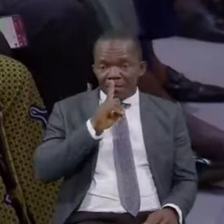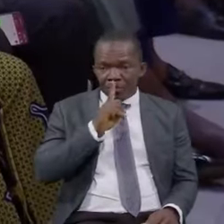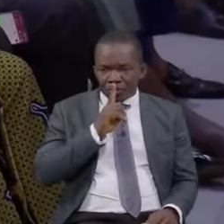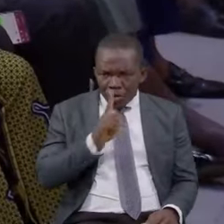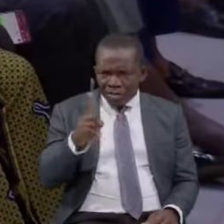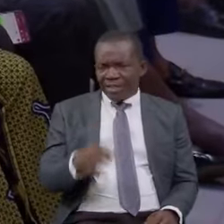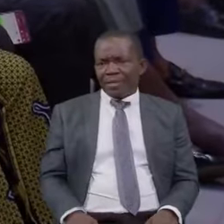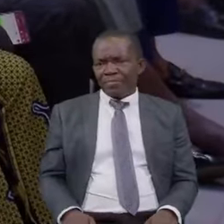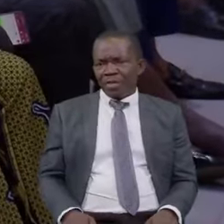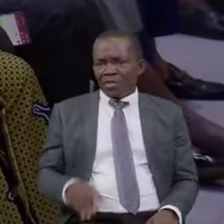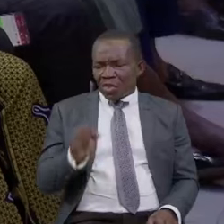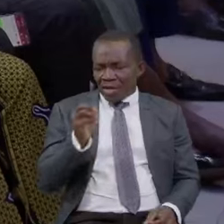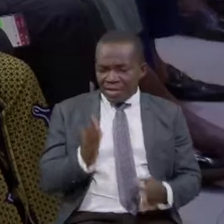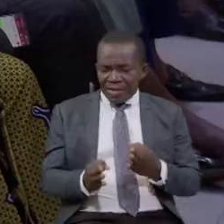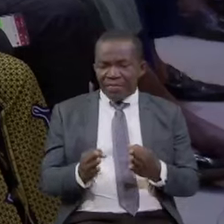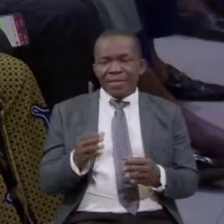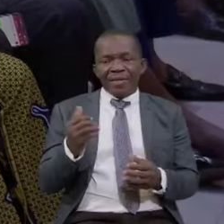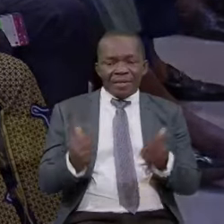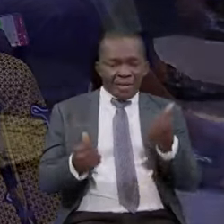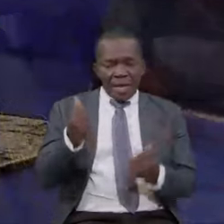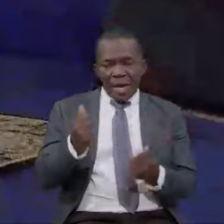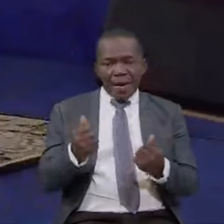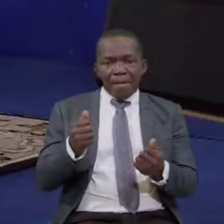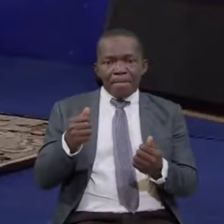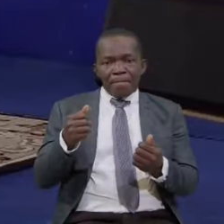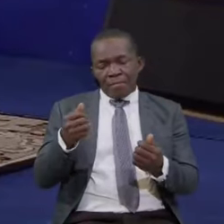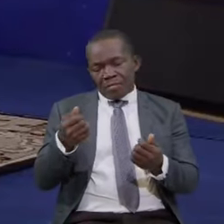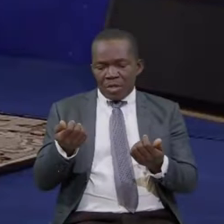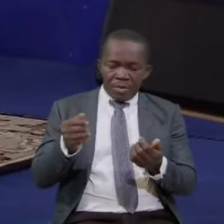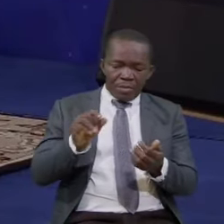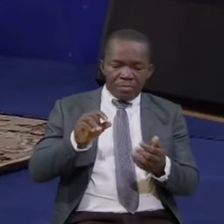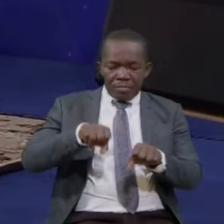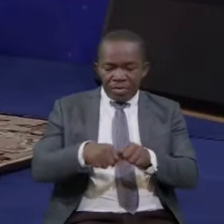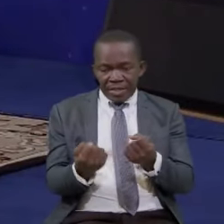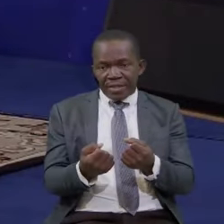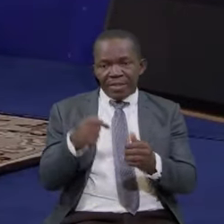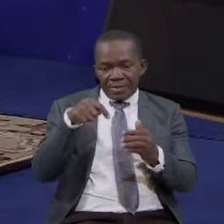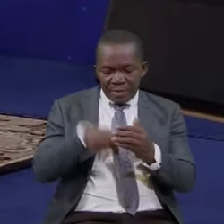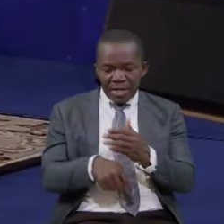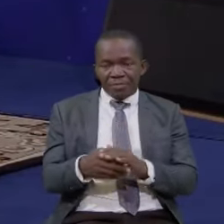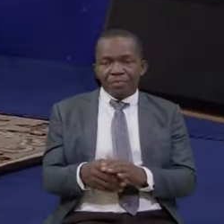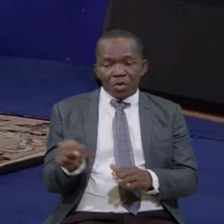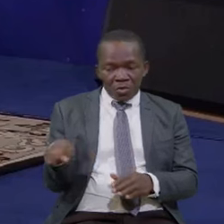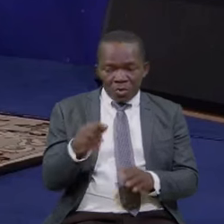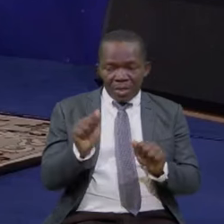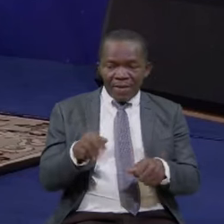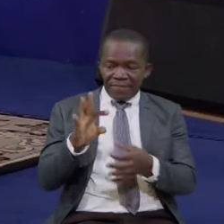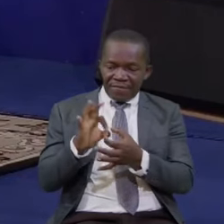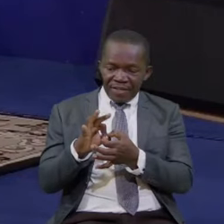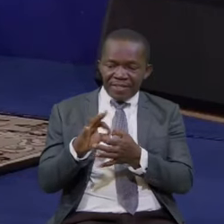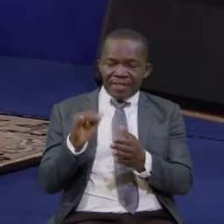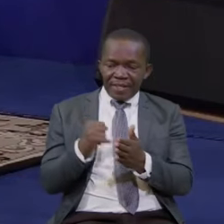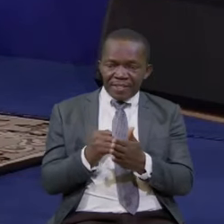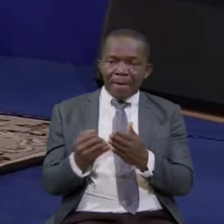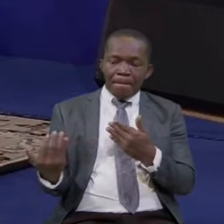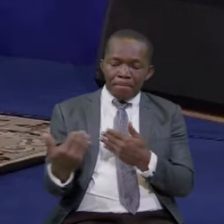véhicule est en dans la route que vous puissiez sortir la les pierres de rechange pour placer rassurez-vous que